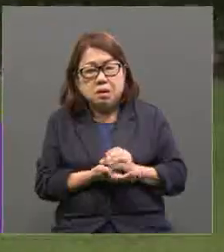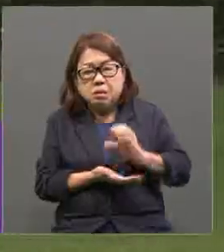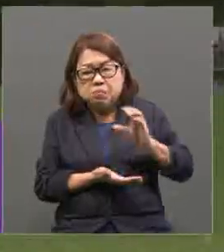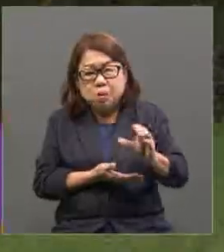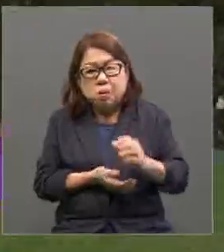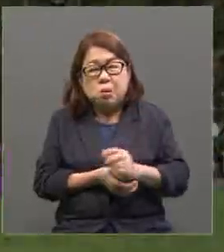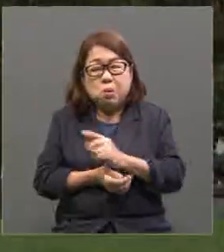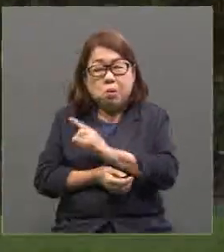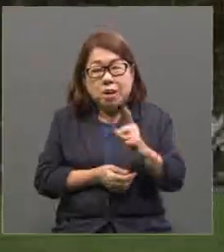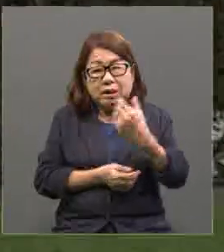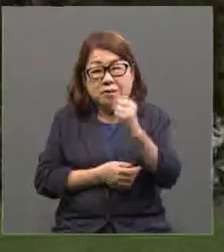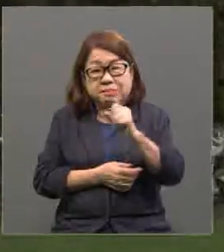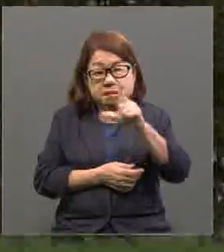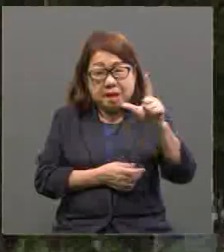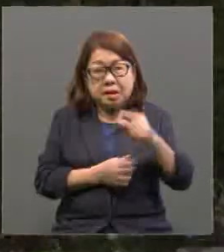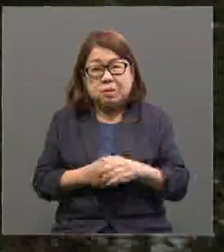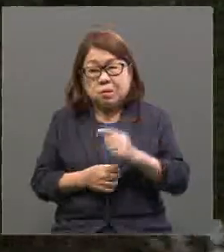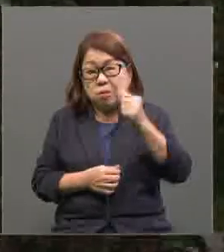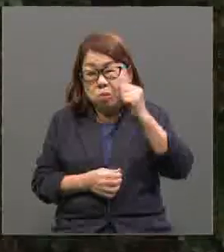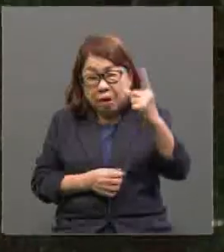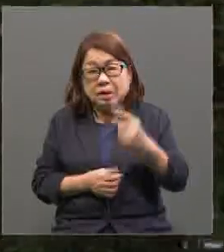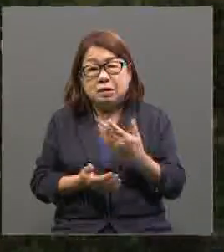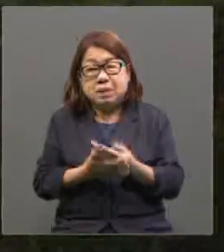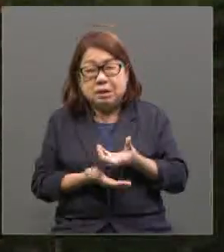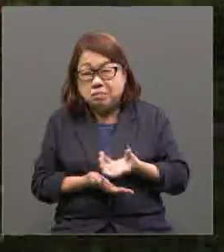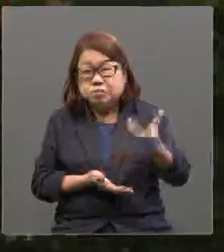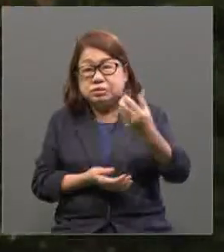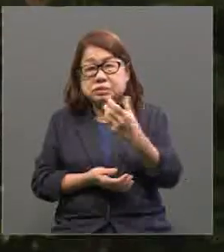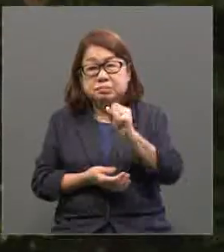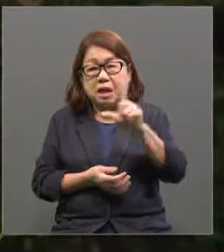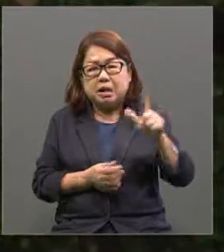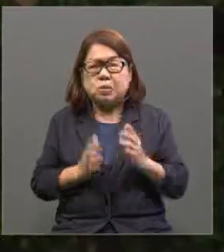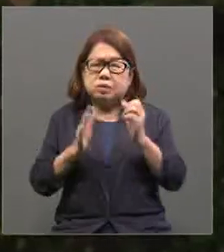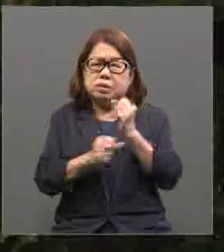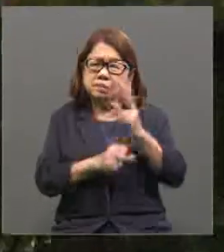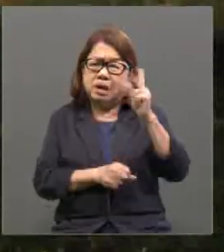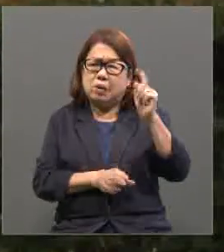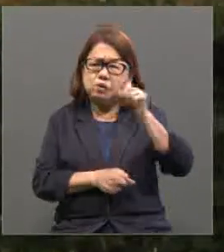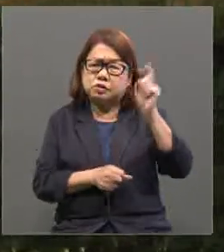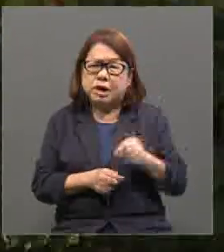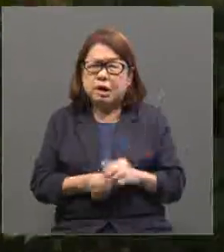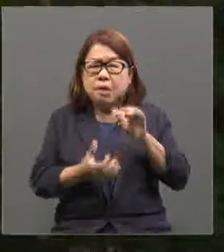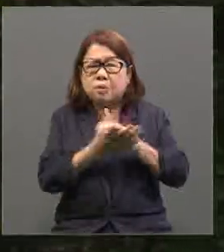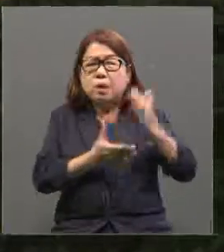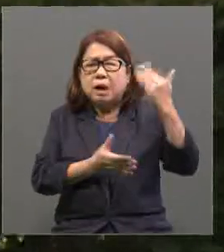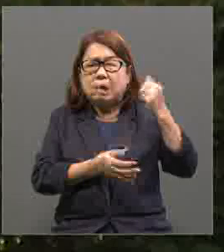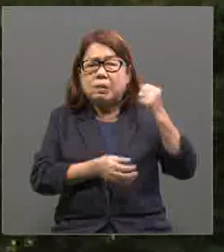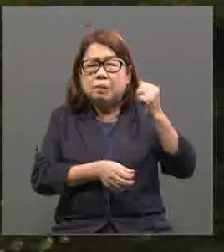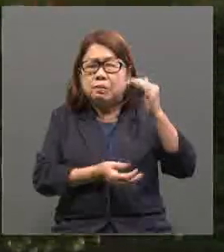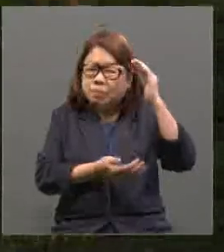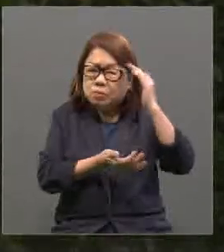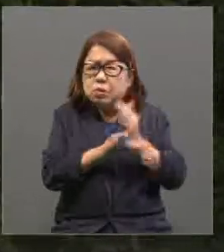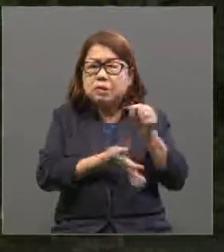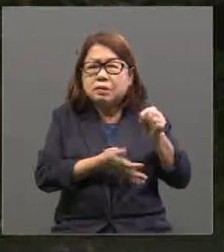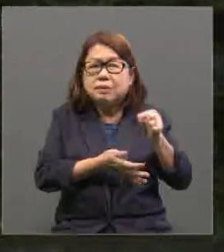10ล้านบาทนะวันเดียว10ล้านทีนี้นักข่าวก็สงสัยว่าแล้วอดีตสามีรองออฟเนี่ยพันตำรวจโ